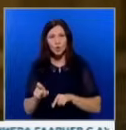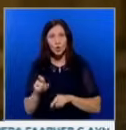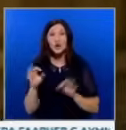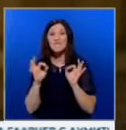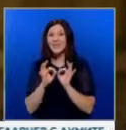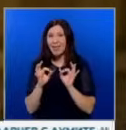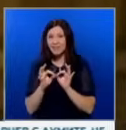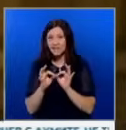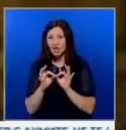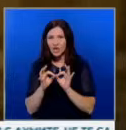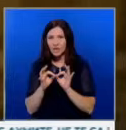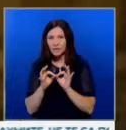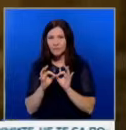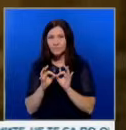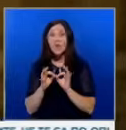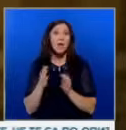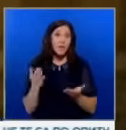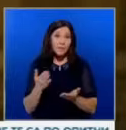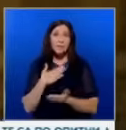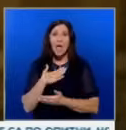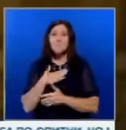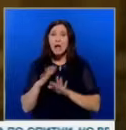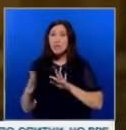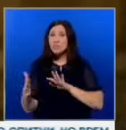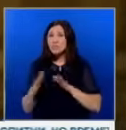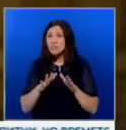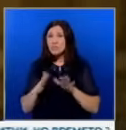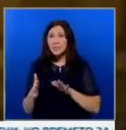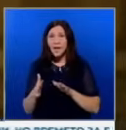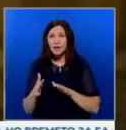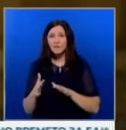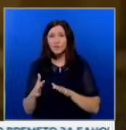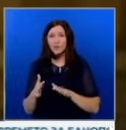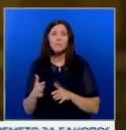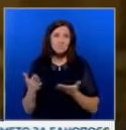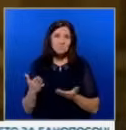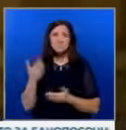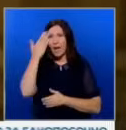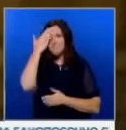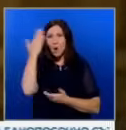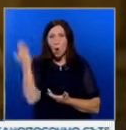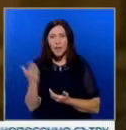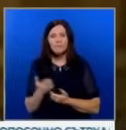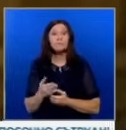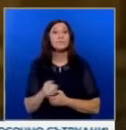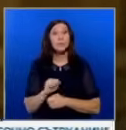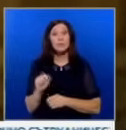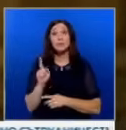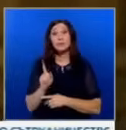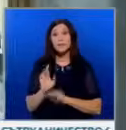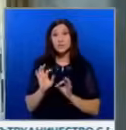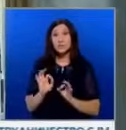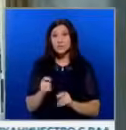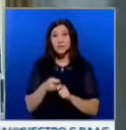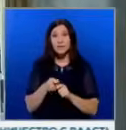Франтишек, е да има някакво... Той да е болен. И трябва наистина